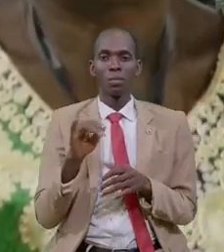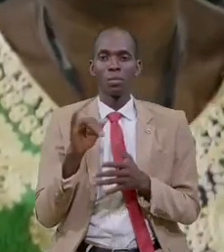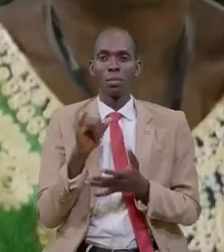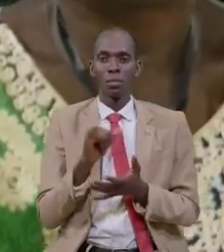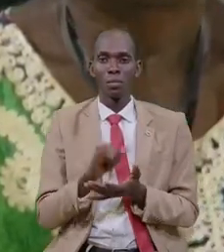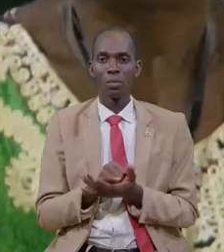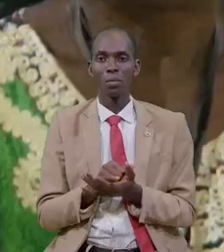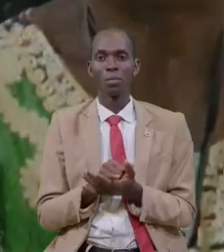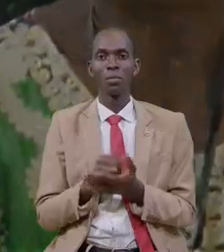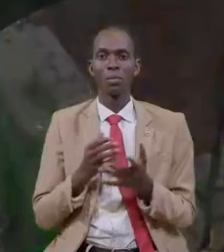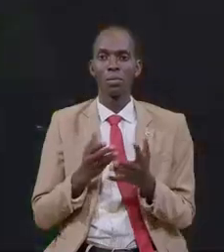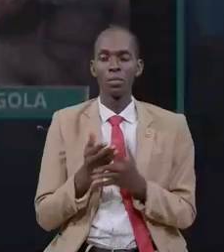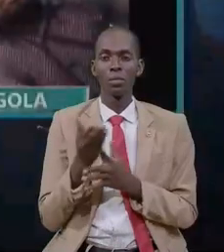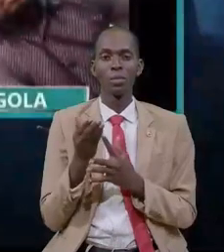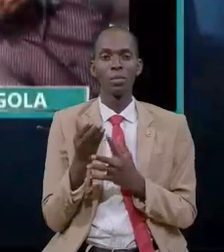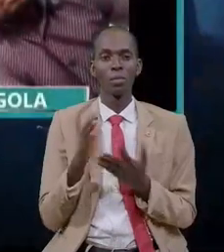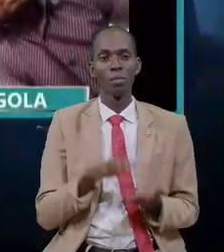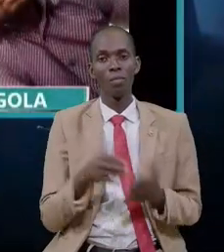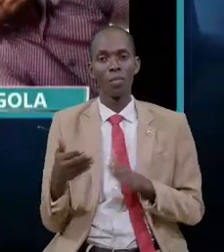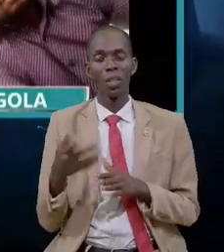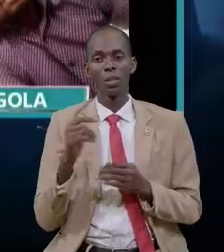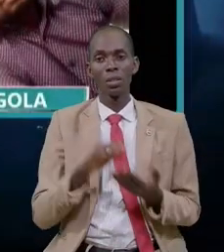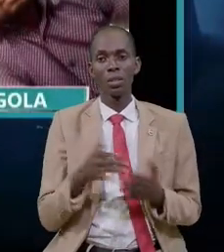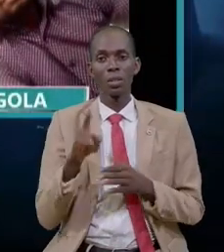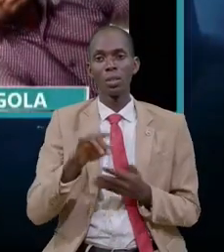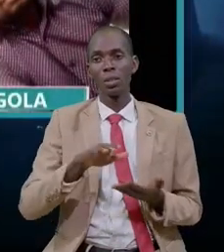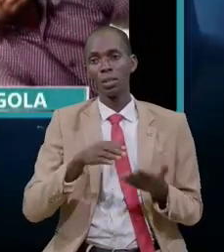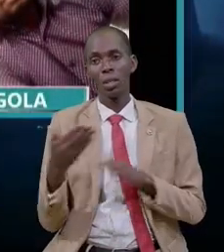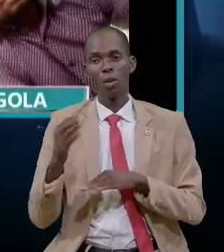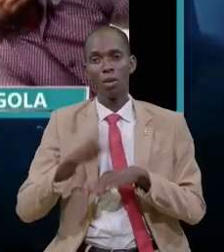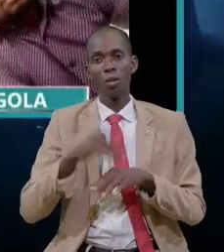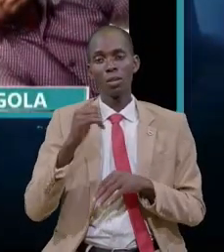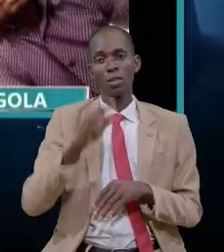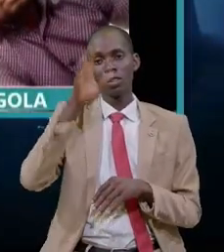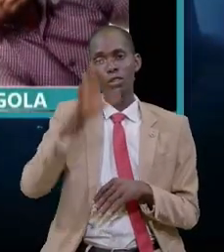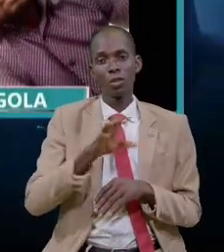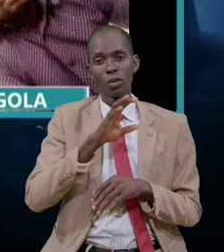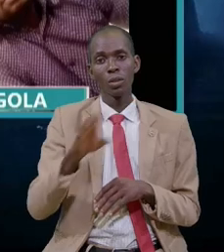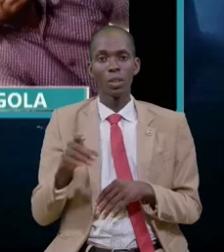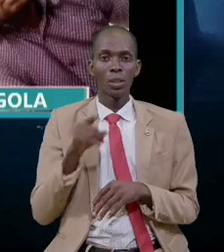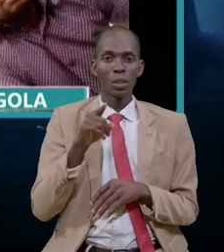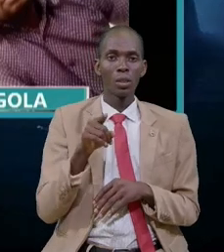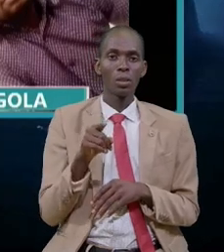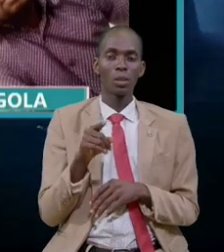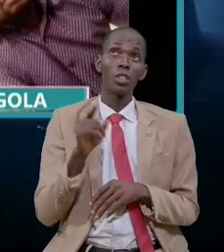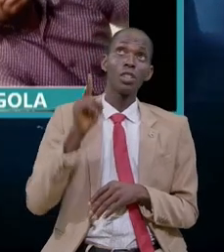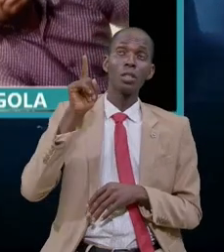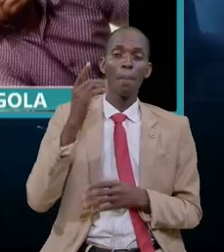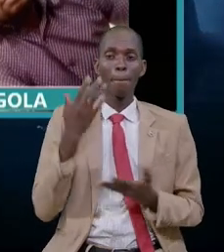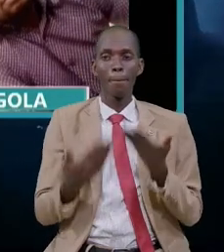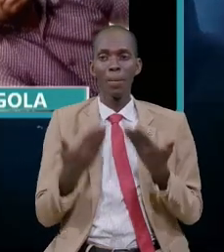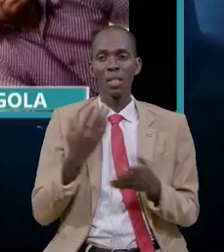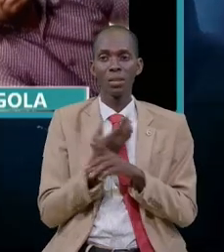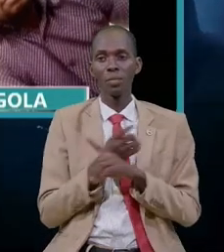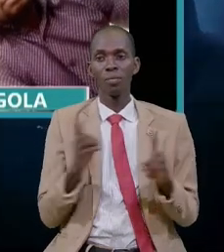Afin que par la mort, il anéantit celui